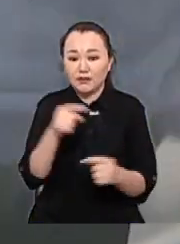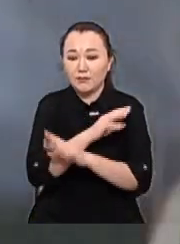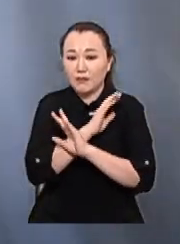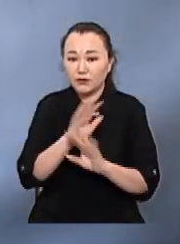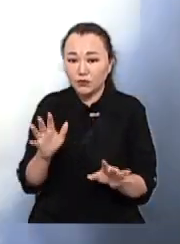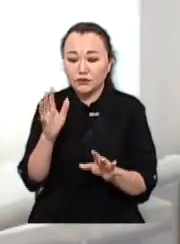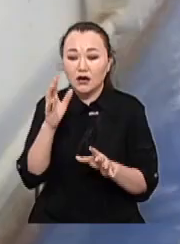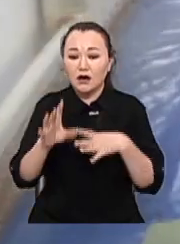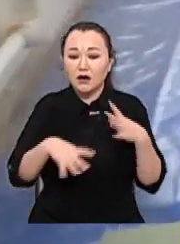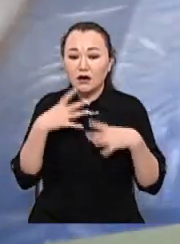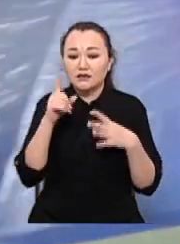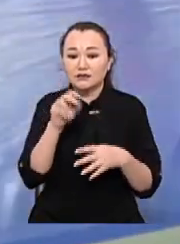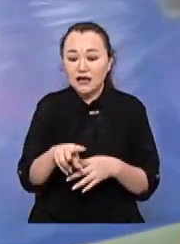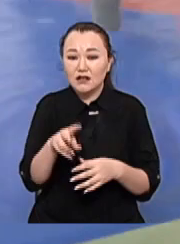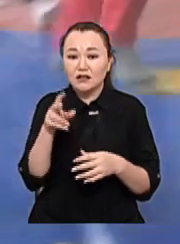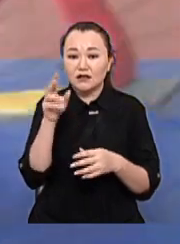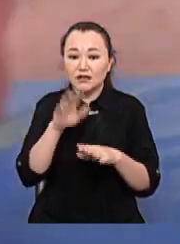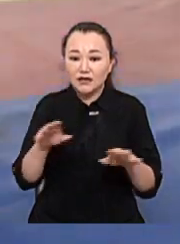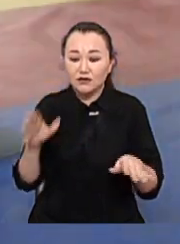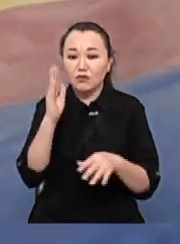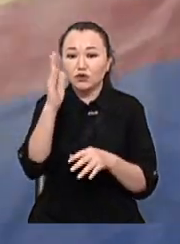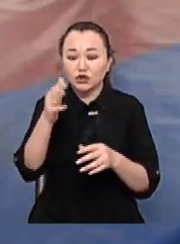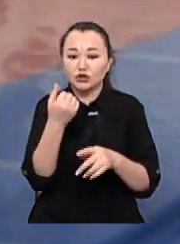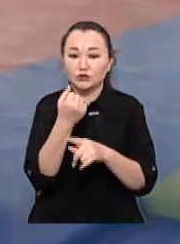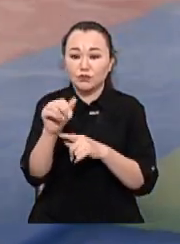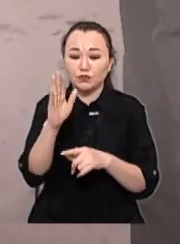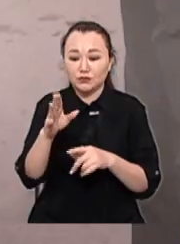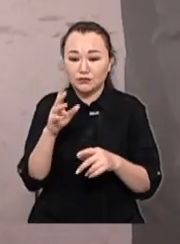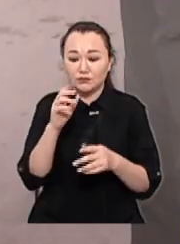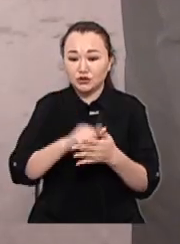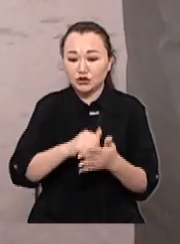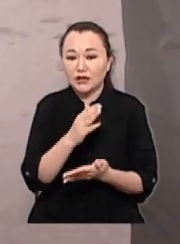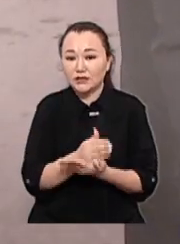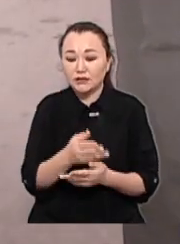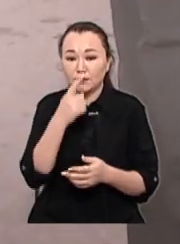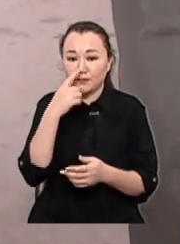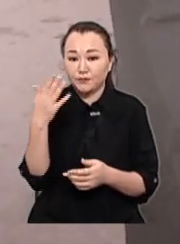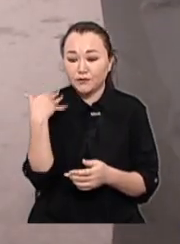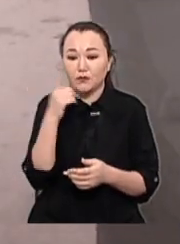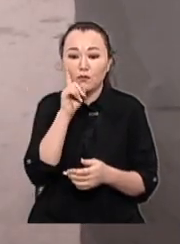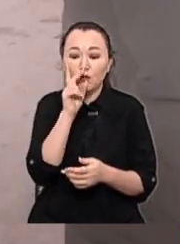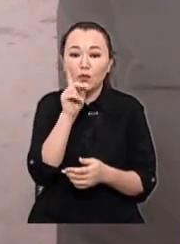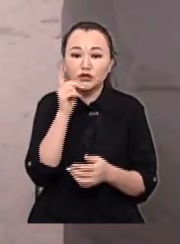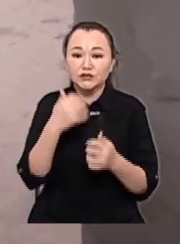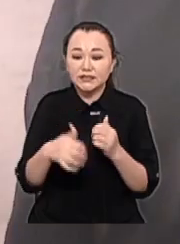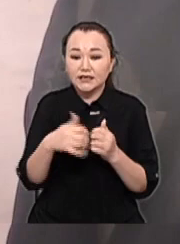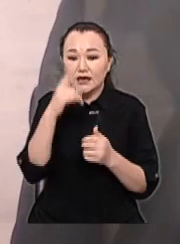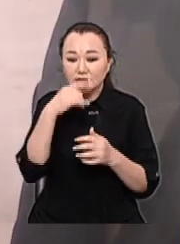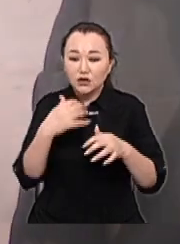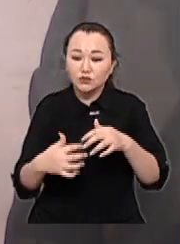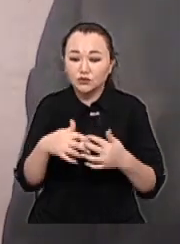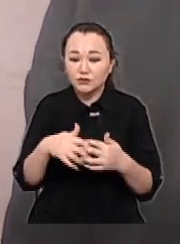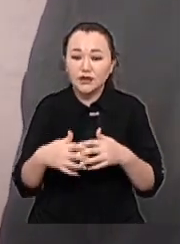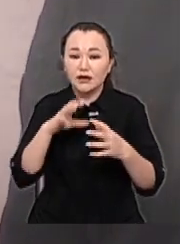емес. Ал жаттығу залына келетін балаларды болашақ чемпиондар деуге де негіз бар. Өткені жақында ғана жасөспірімдер арасында қазақша күрестен